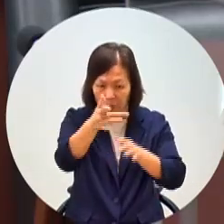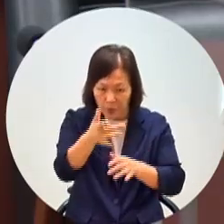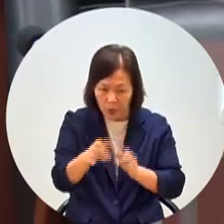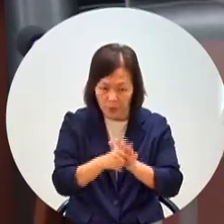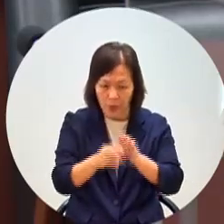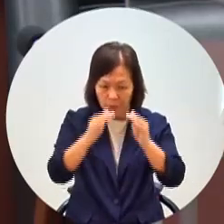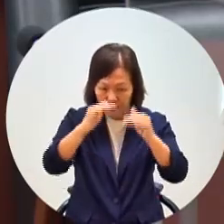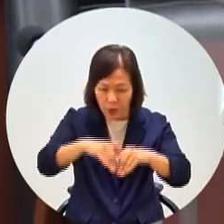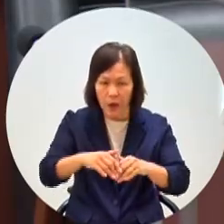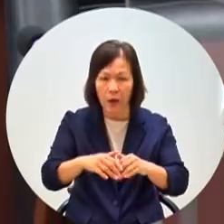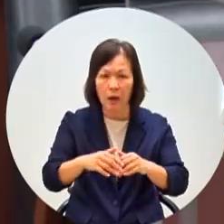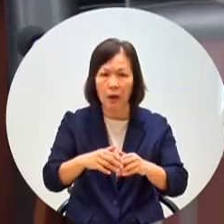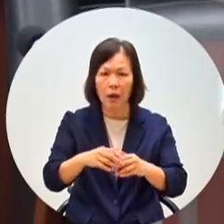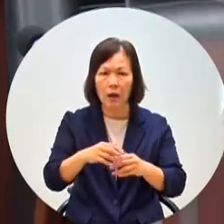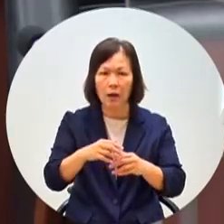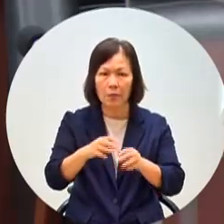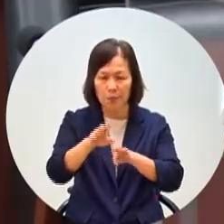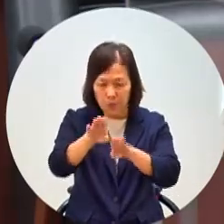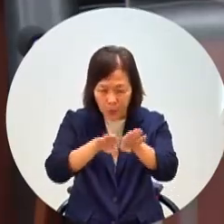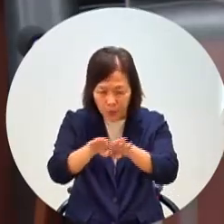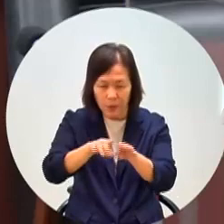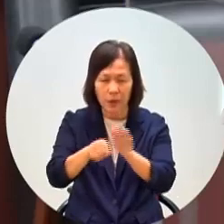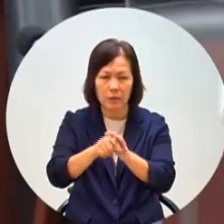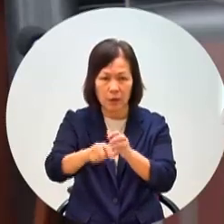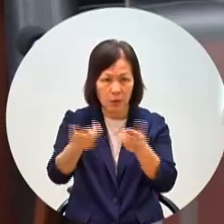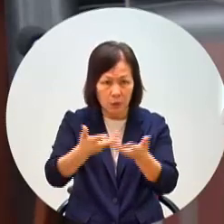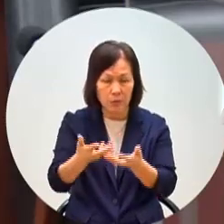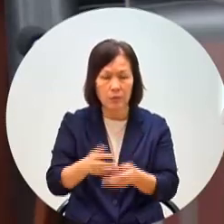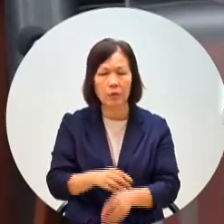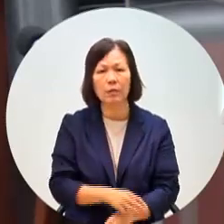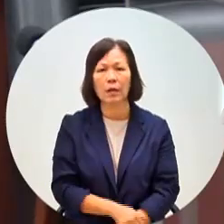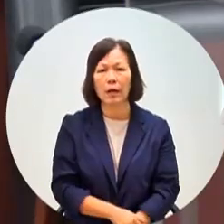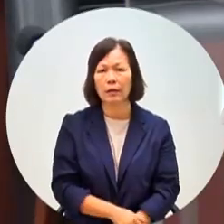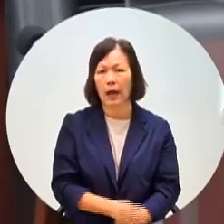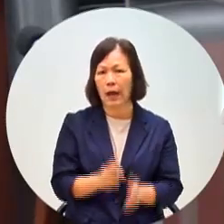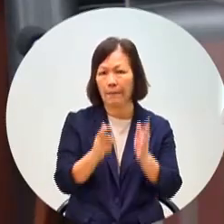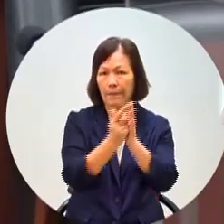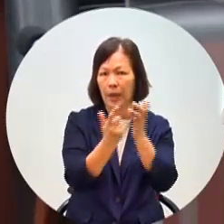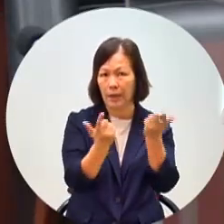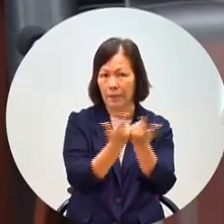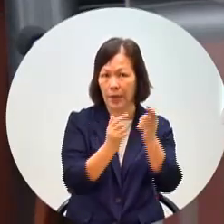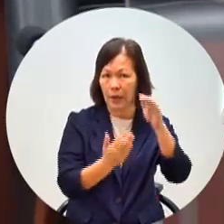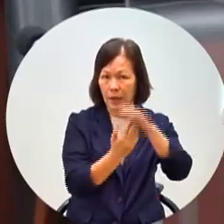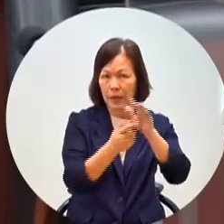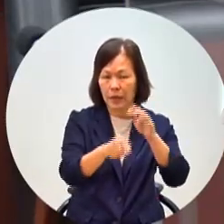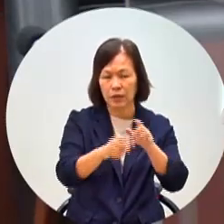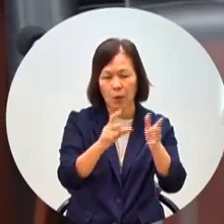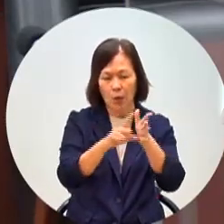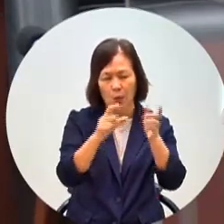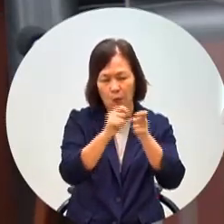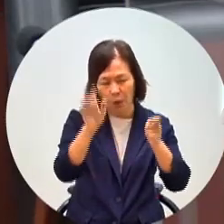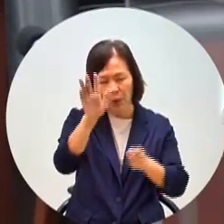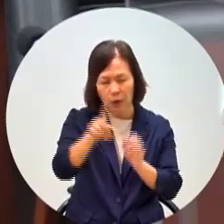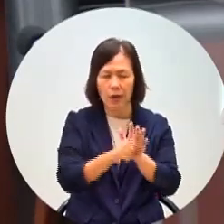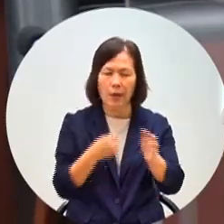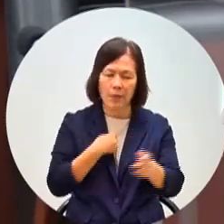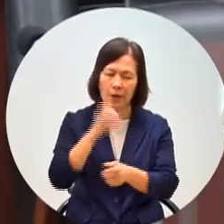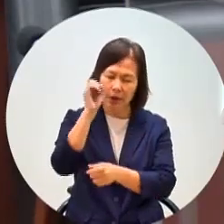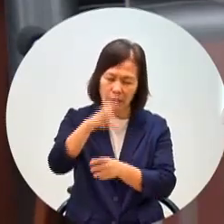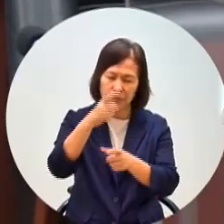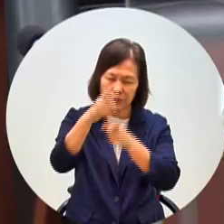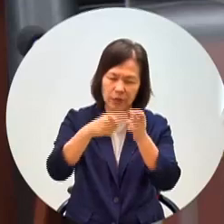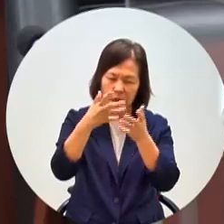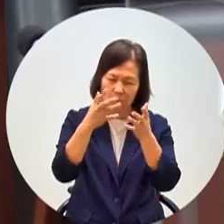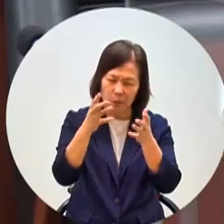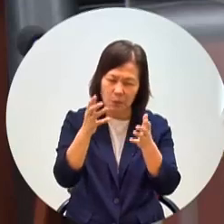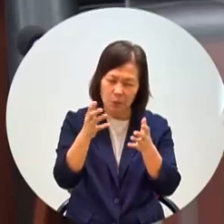陷龟裂严重的问题啦，其实北岭民友路这边其实很久了，那我也讲了快一年多了，